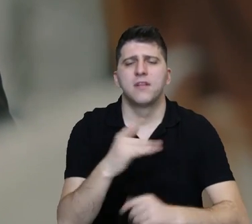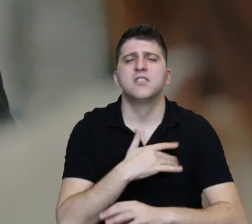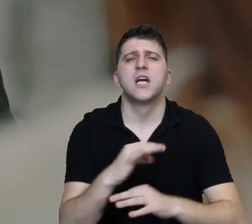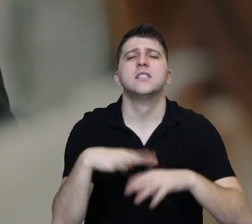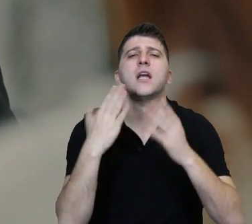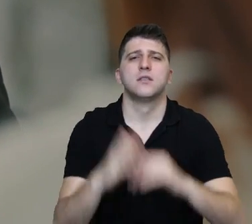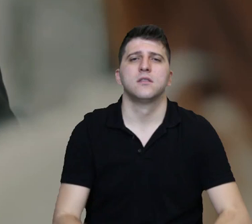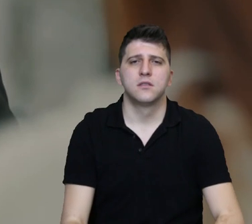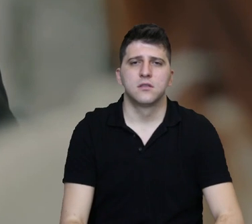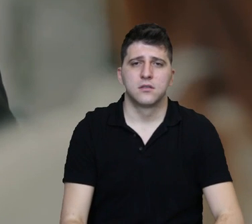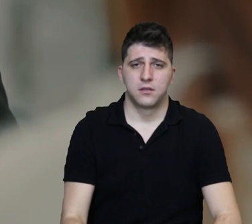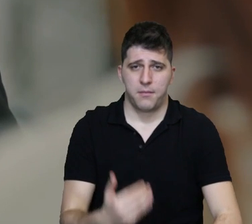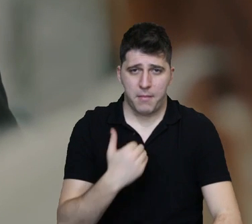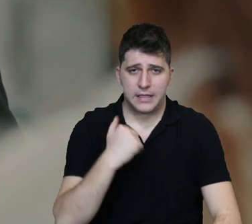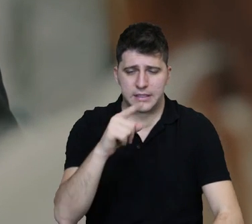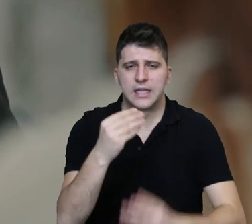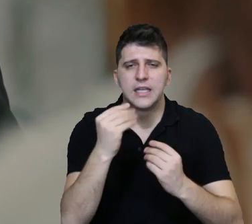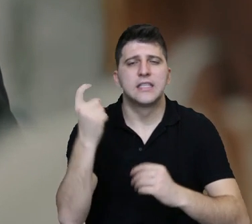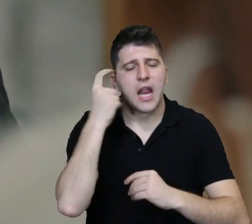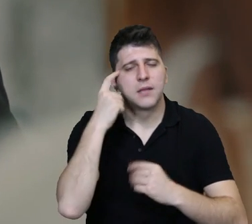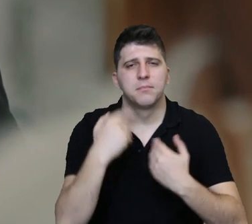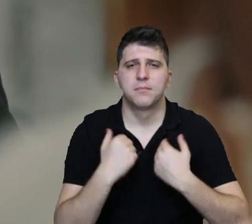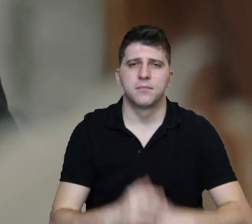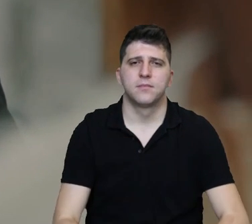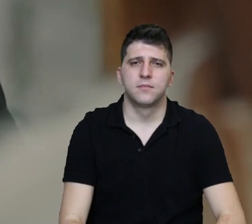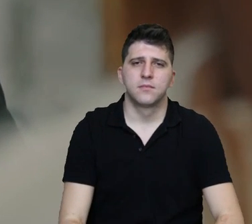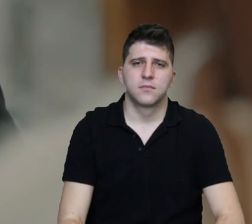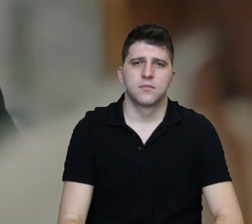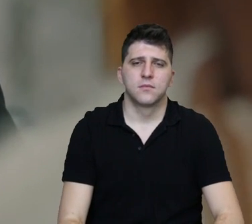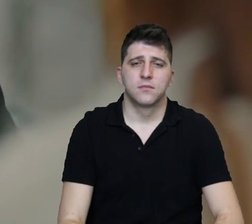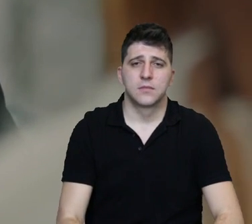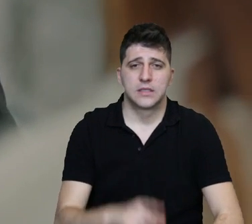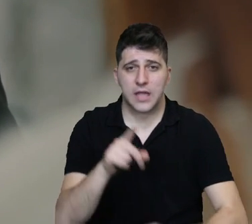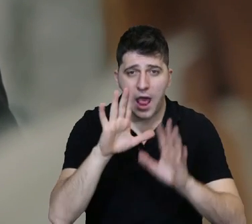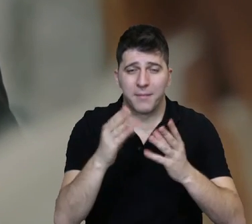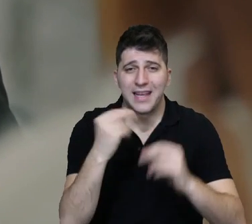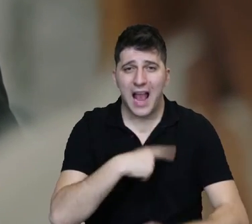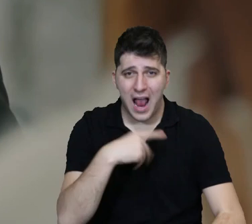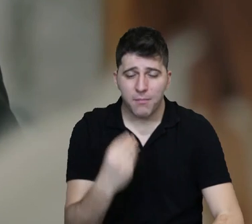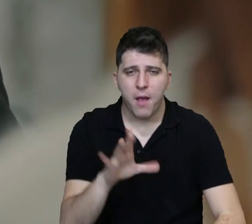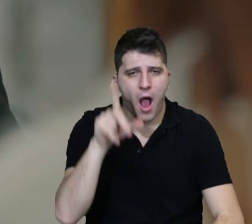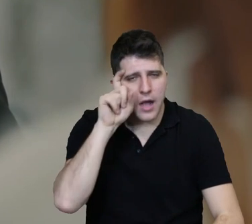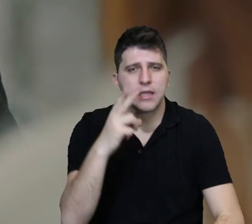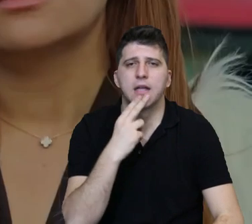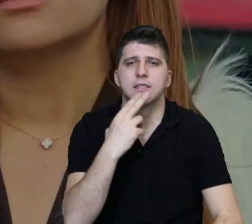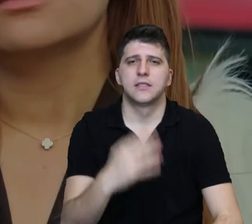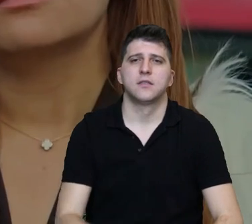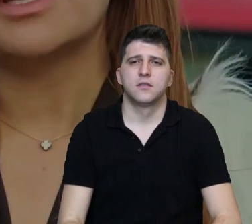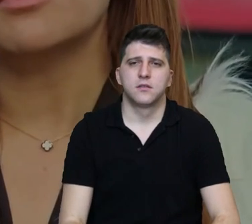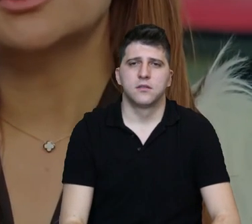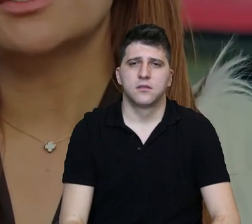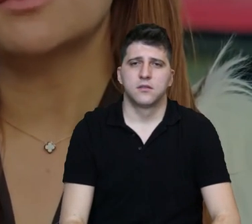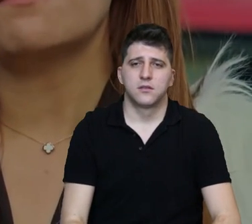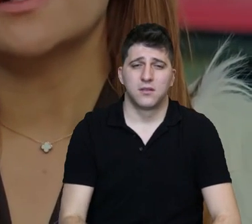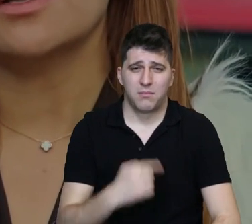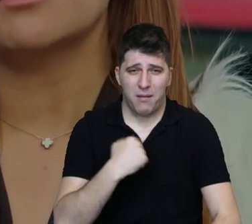değilsin. Ben seni gayet iyi tanıdım. Sen hem çok iyi kalpli hem de akıllı bir kadınsın.